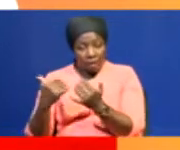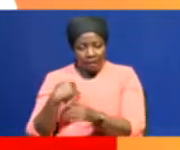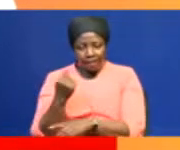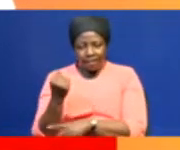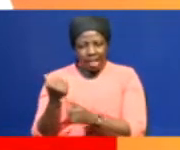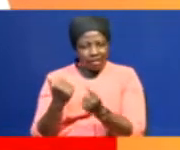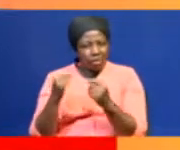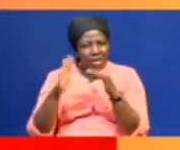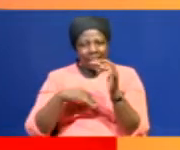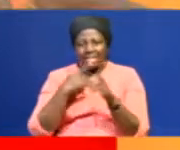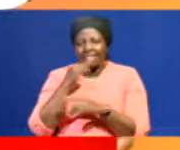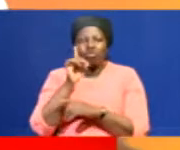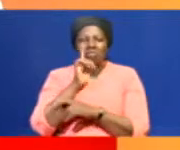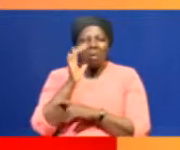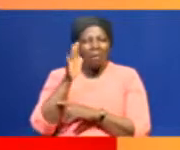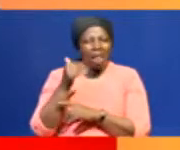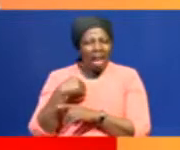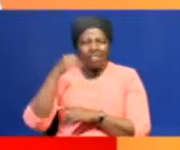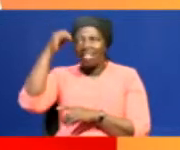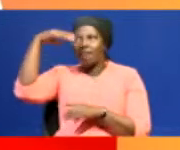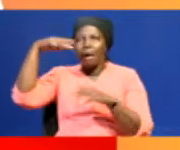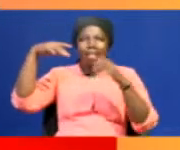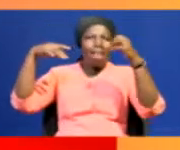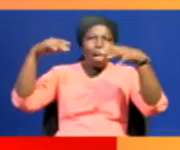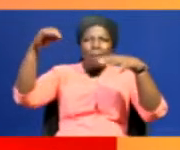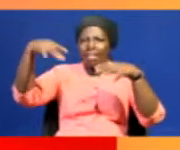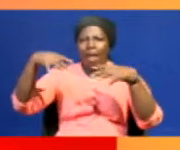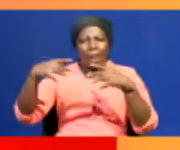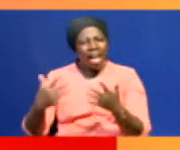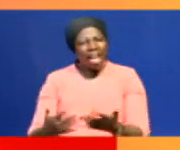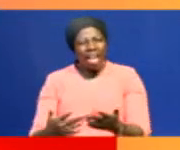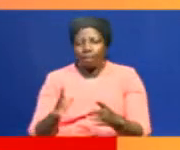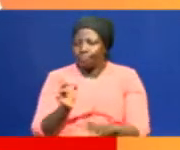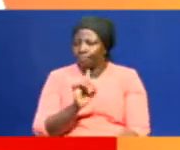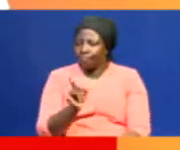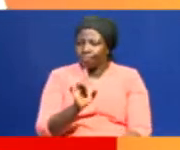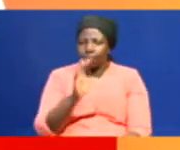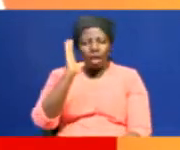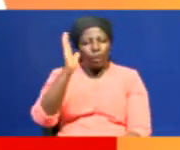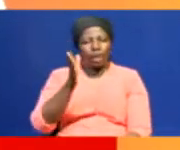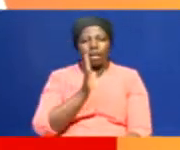kesho tutakuwa na pikipiki za stima kila mahali. Hapana, itakuwa ni process ya polepole.